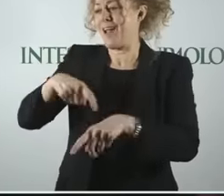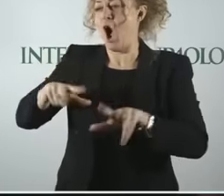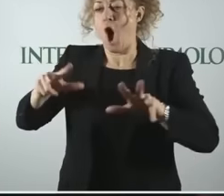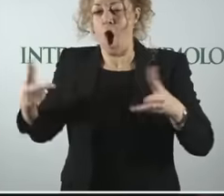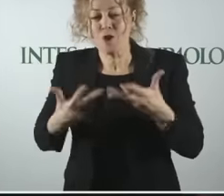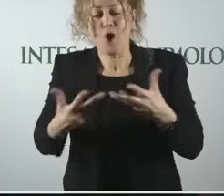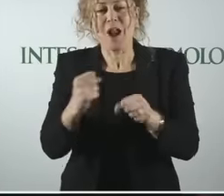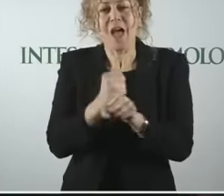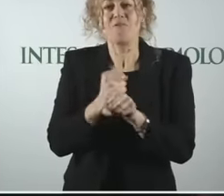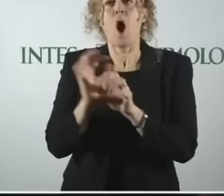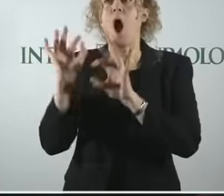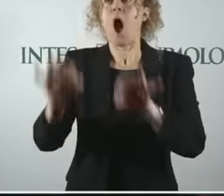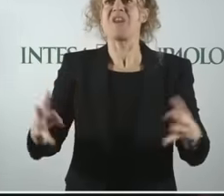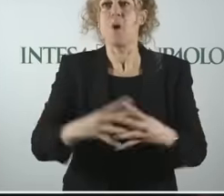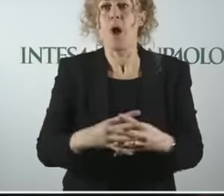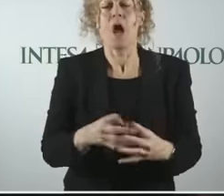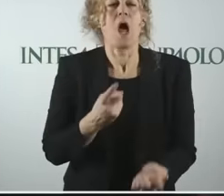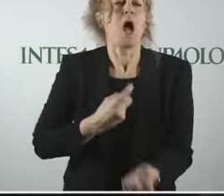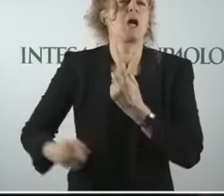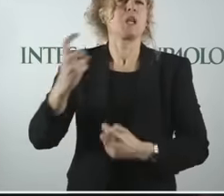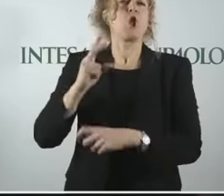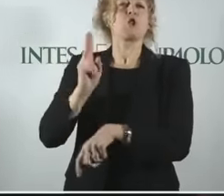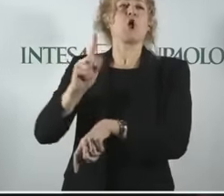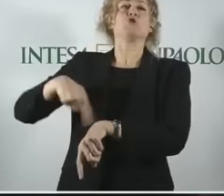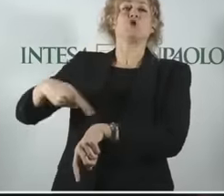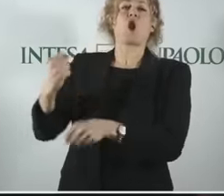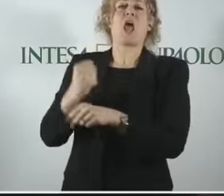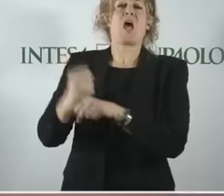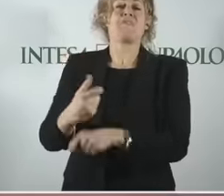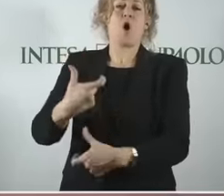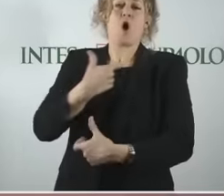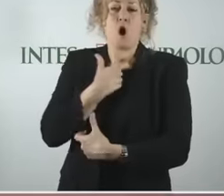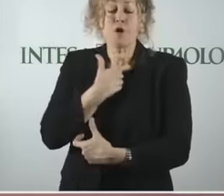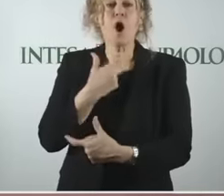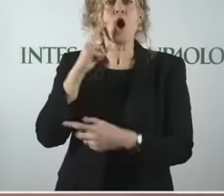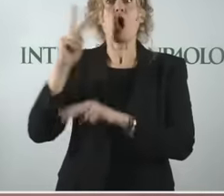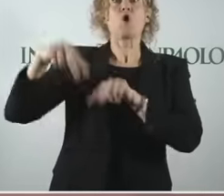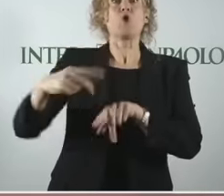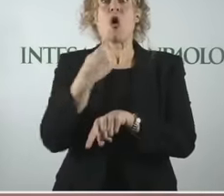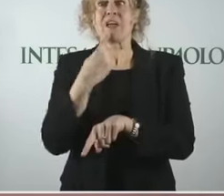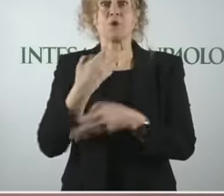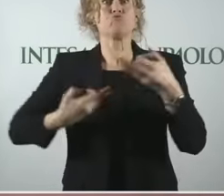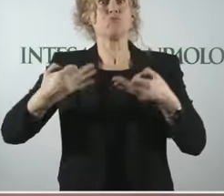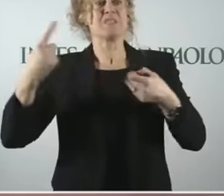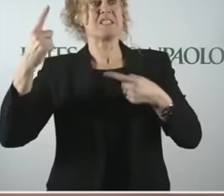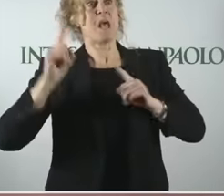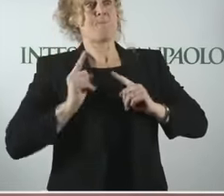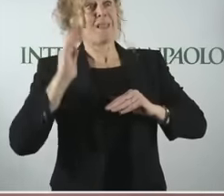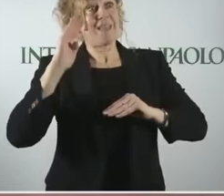ti arriva la guerra trac si torna alle 12 ore di lavoro e sotto controllo della Giustizia